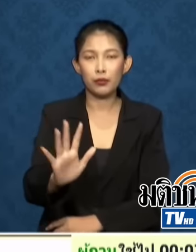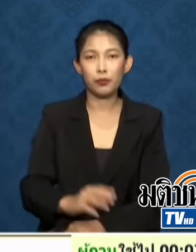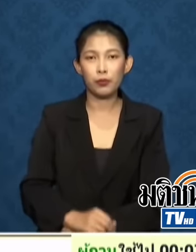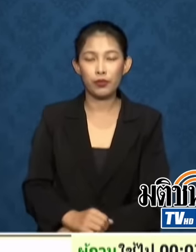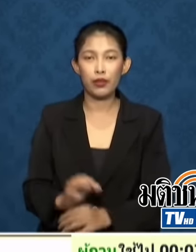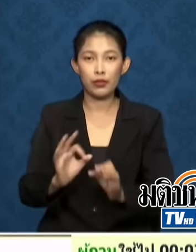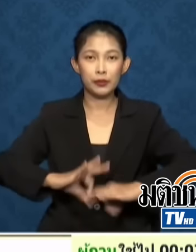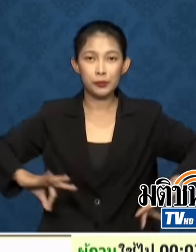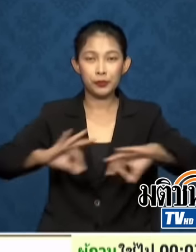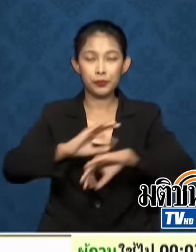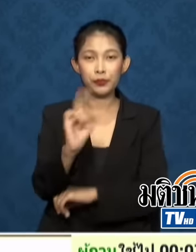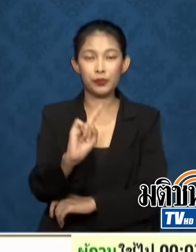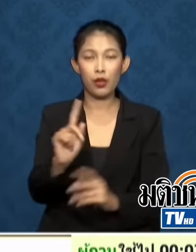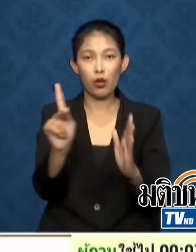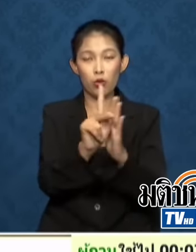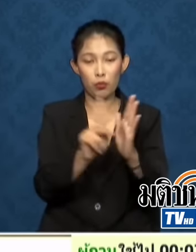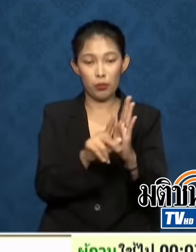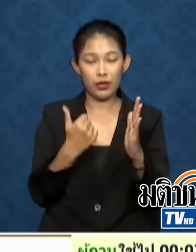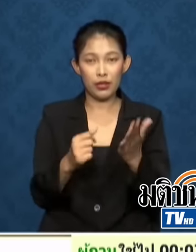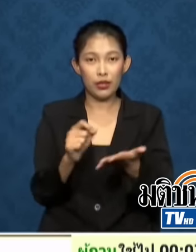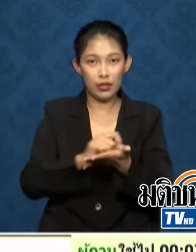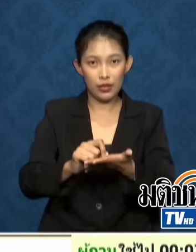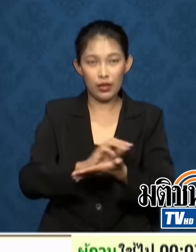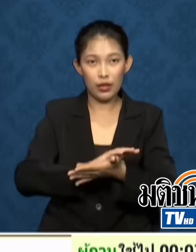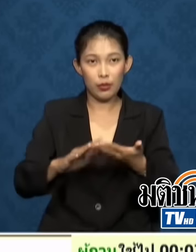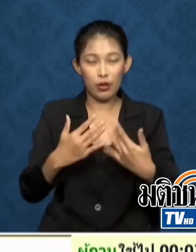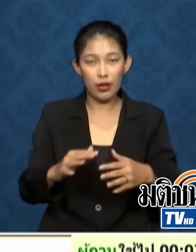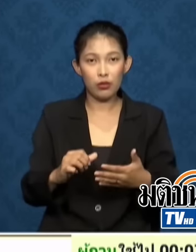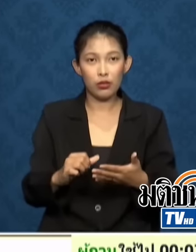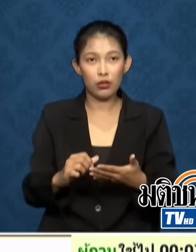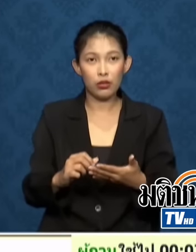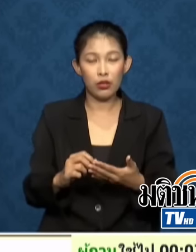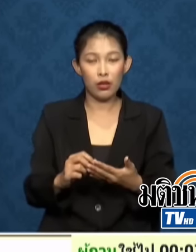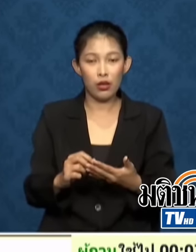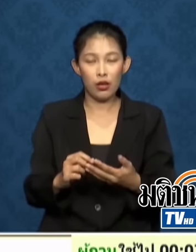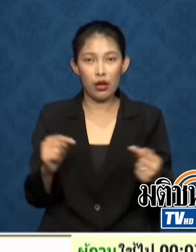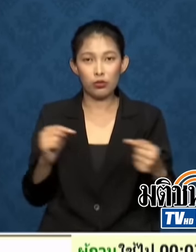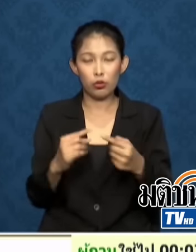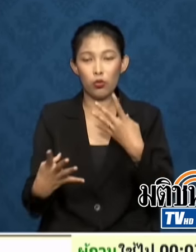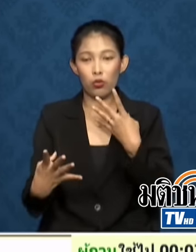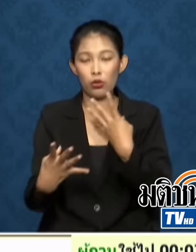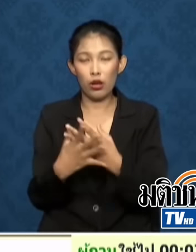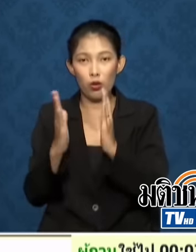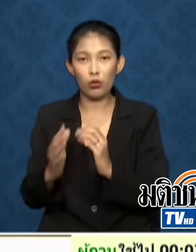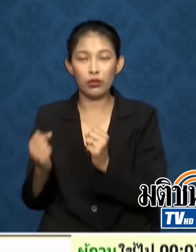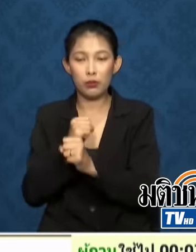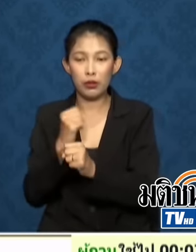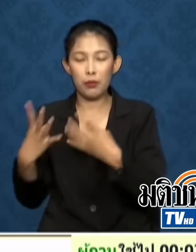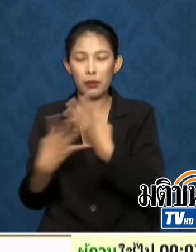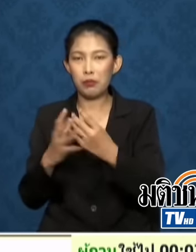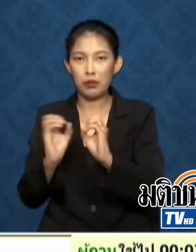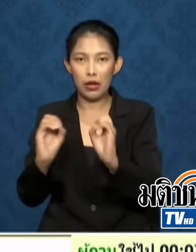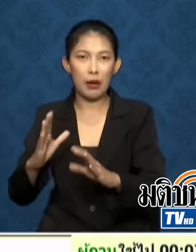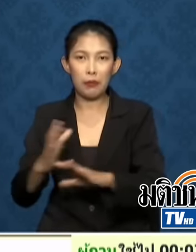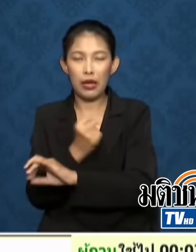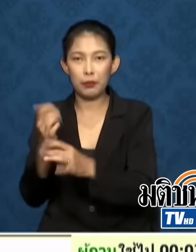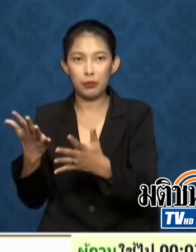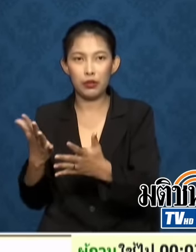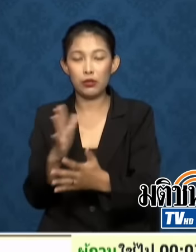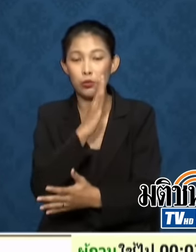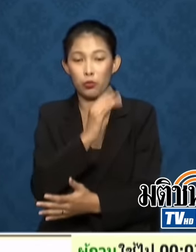ดกฎหมายฉบับที่ร่างนี้คนในราชทัณฑ์ไม่มีอำนาจเลยพอจะเข้าเรือนจำ